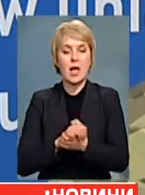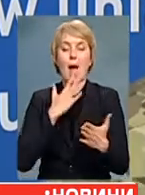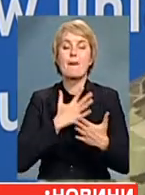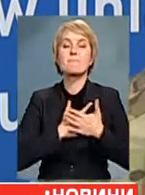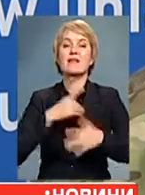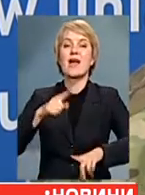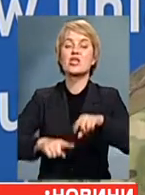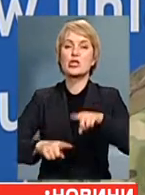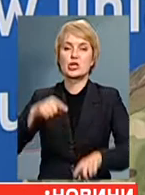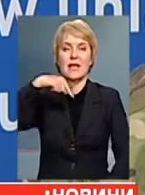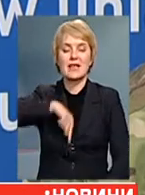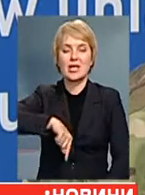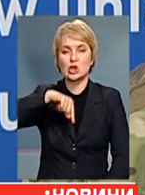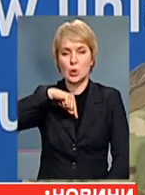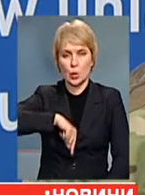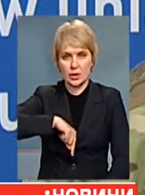патриотически настроенных,